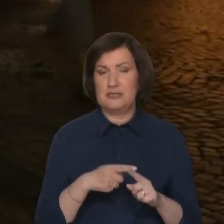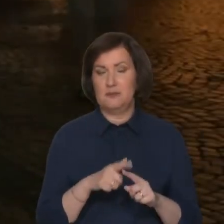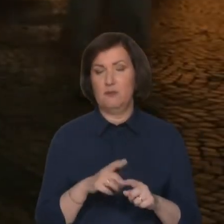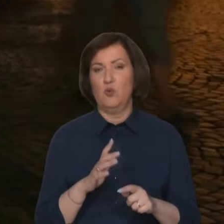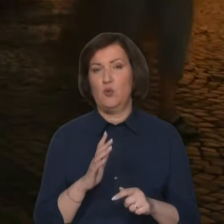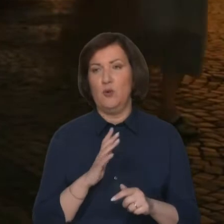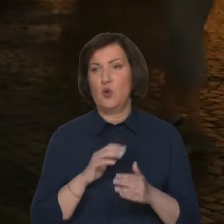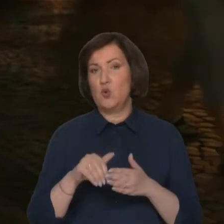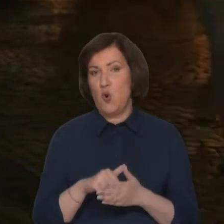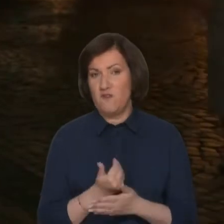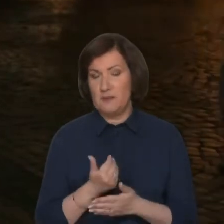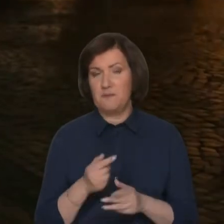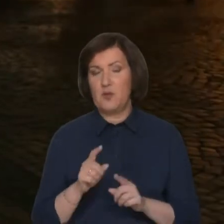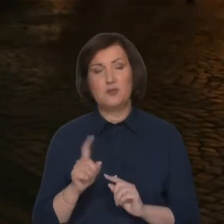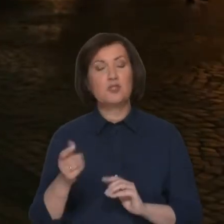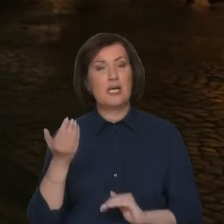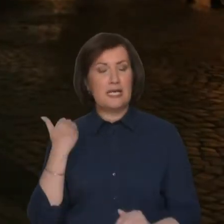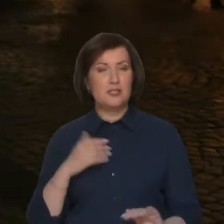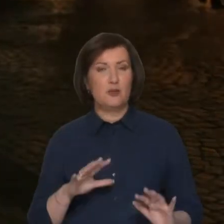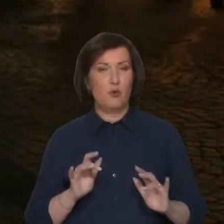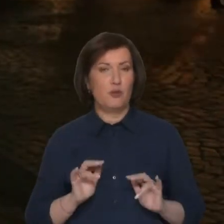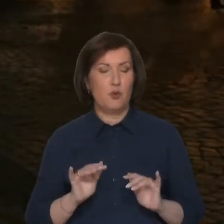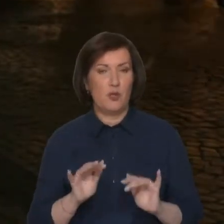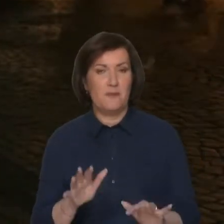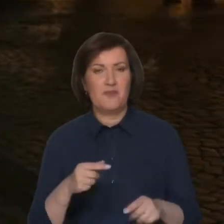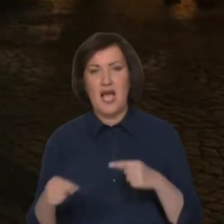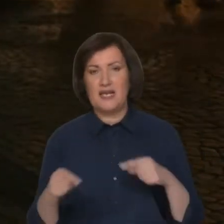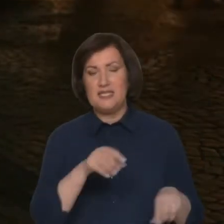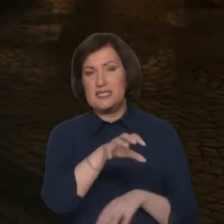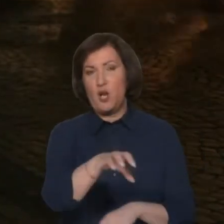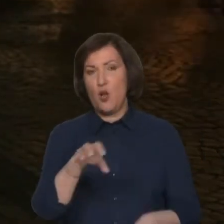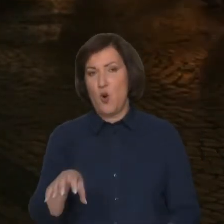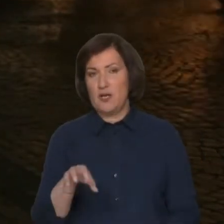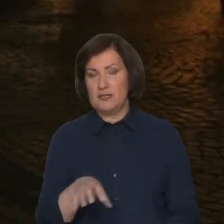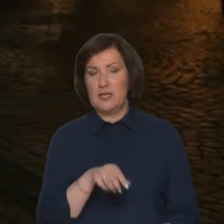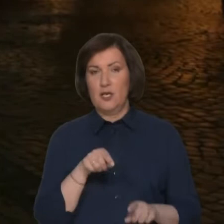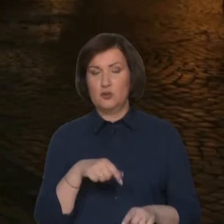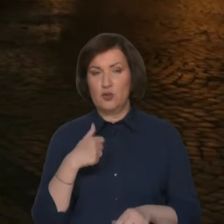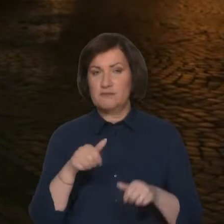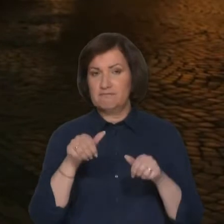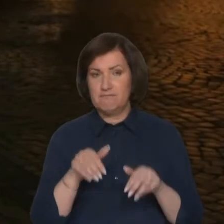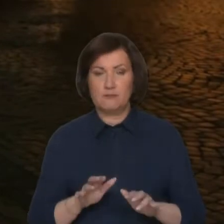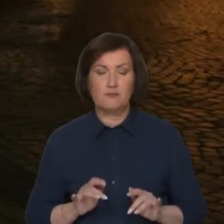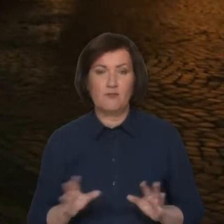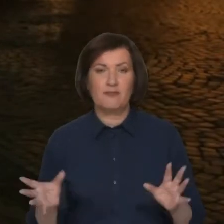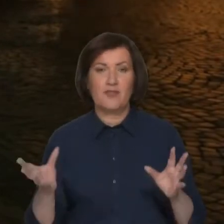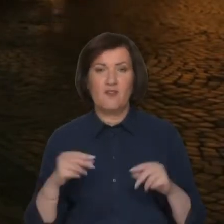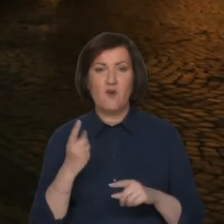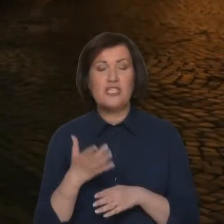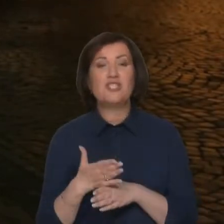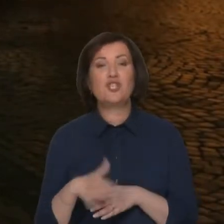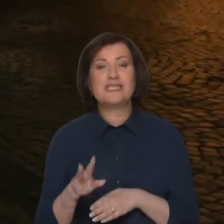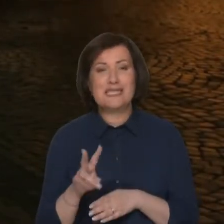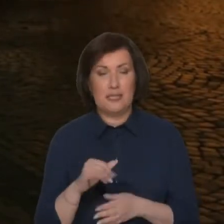було новим, тому що раніше події проходили на різних локаціях. Цьогоріч вирішили провести все в одній